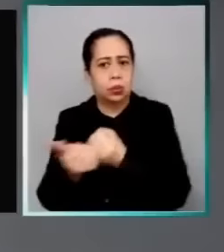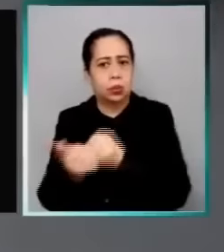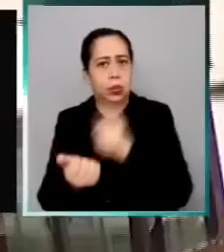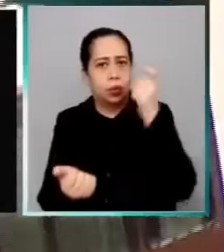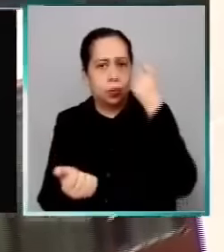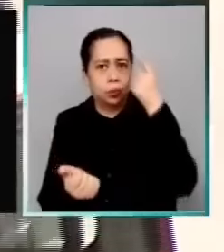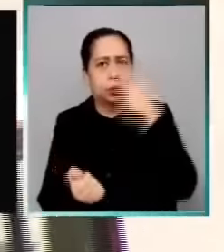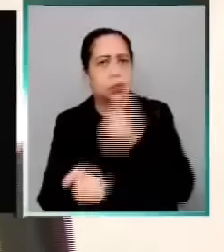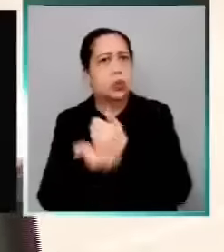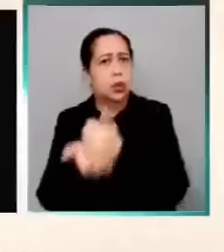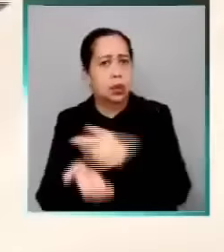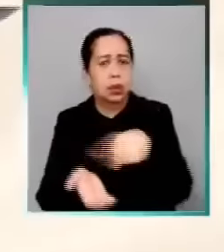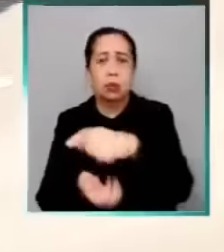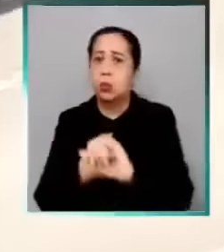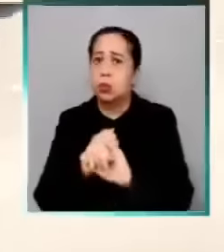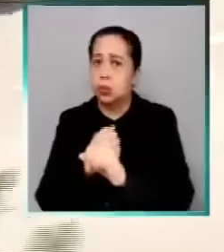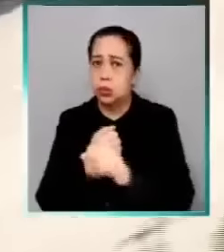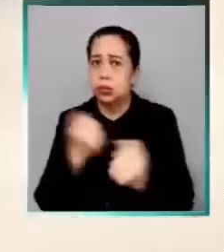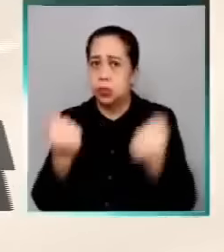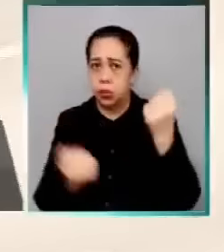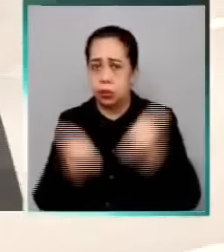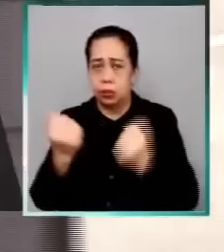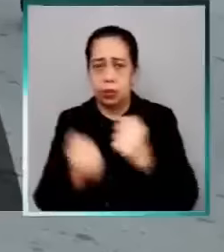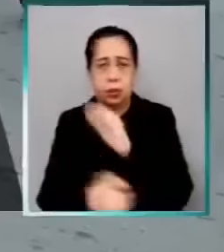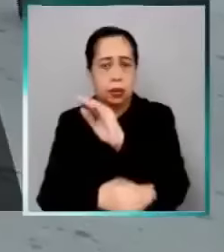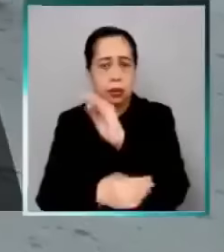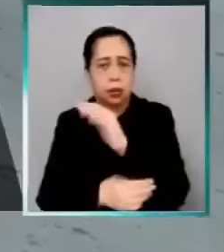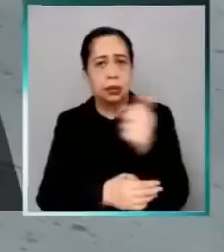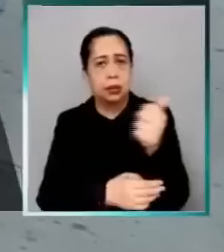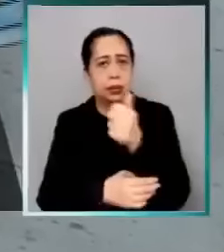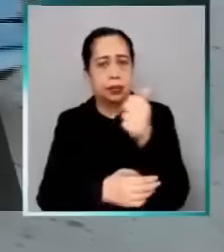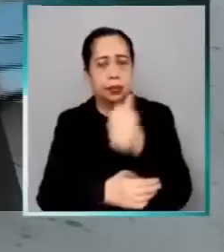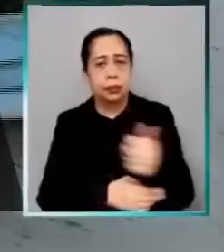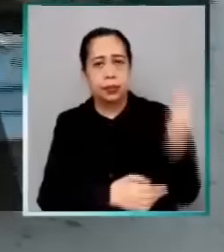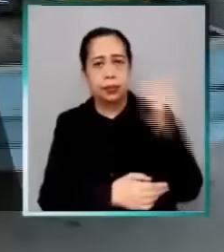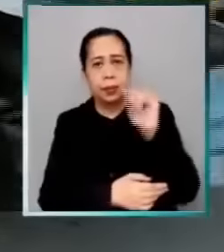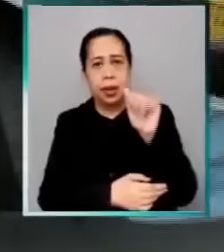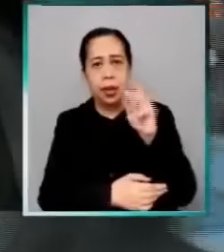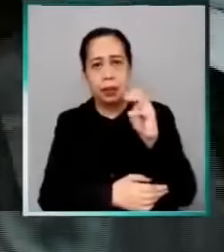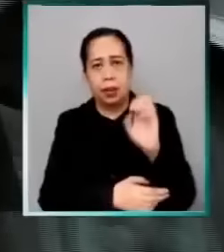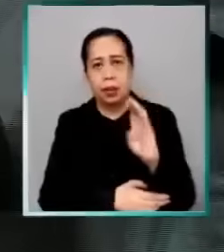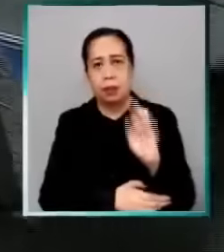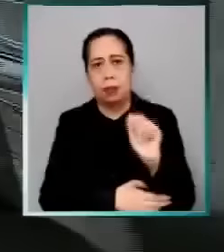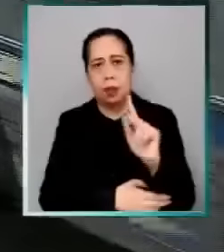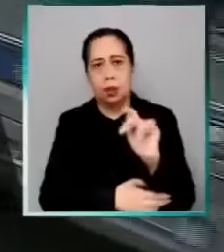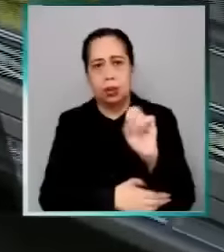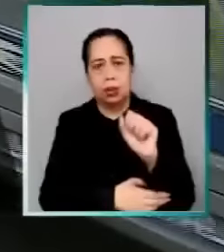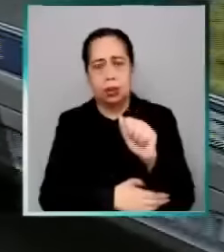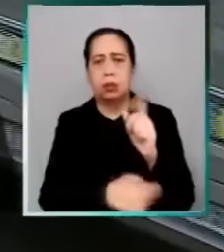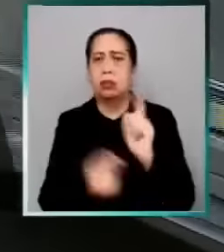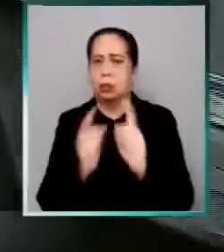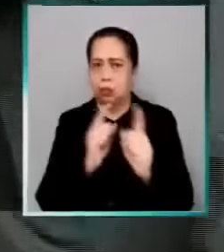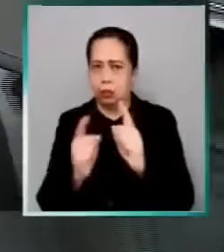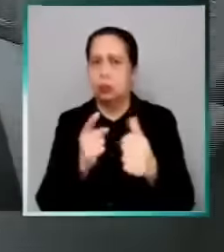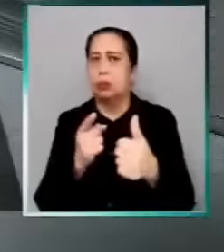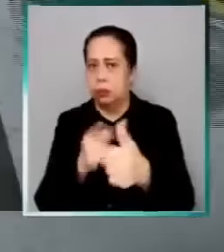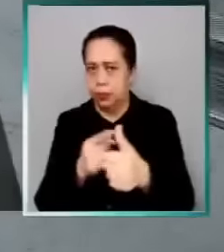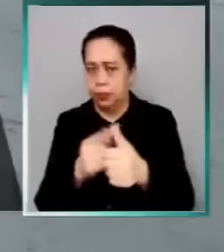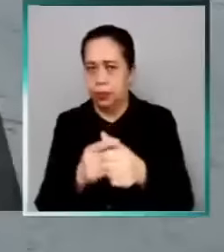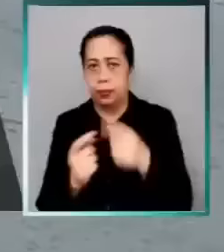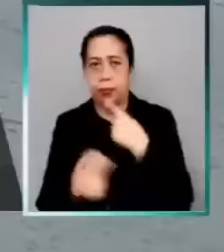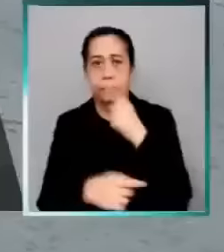ang mga jeepney driver. Panawagan naman ni Transportation Secretary Jaime Bautista makipagdialogo muna. Inutusan na raw niya